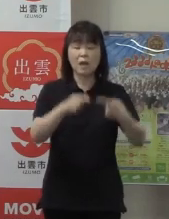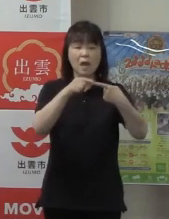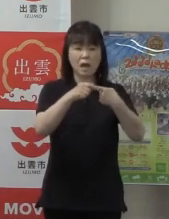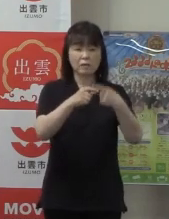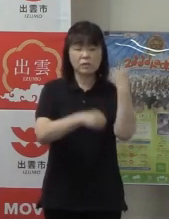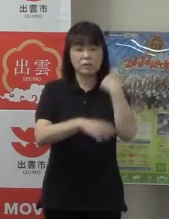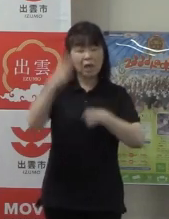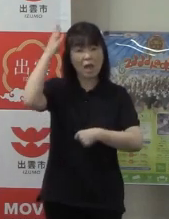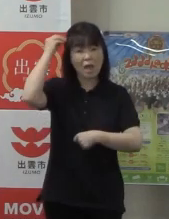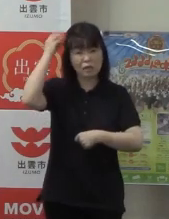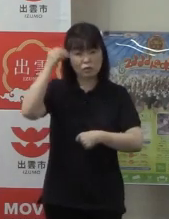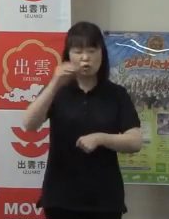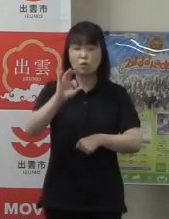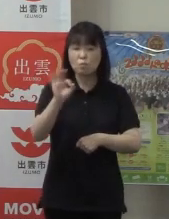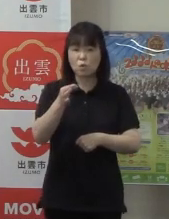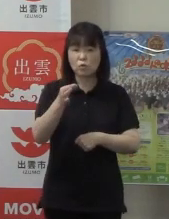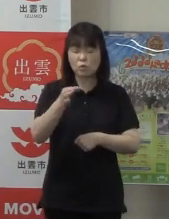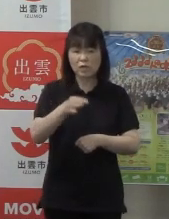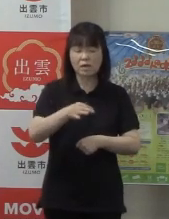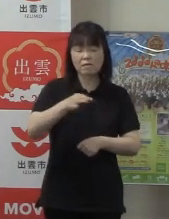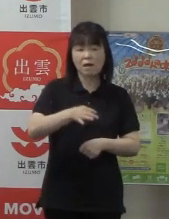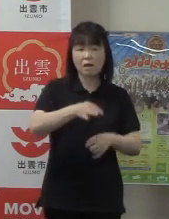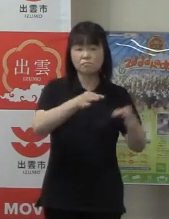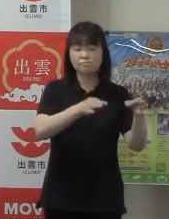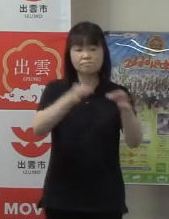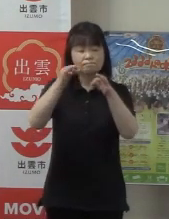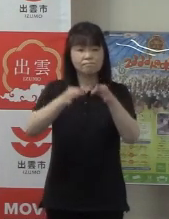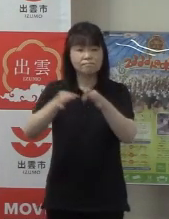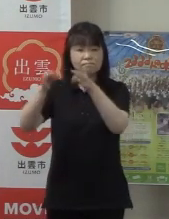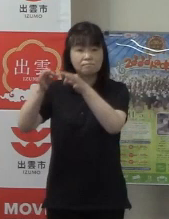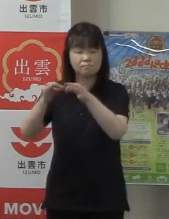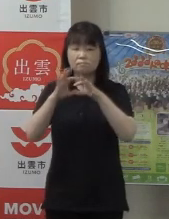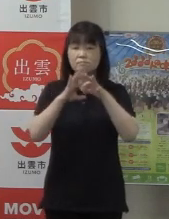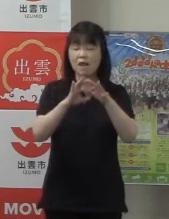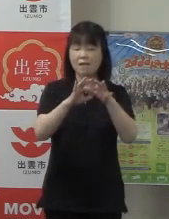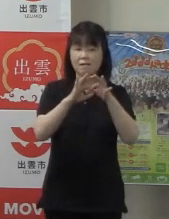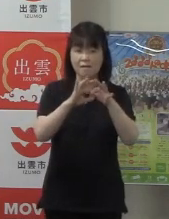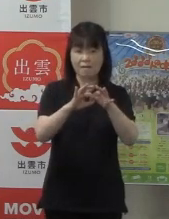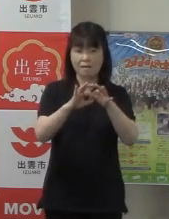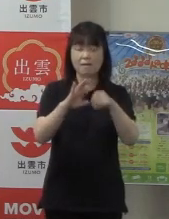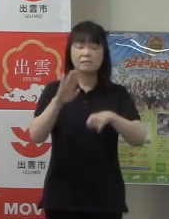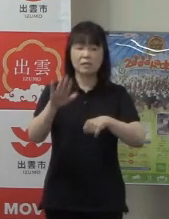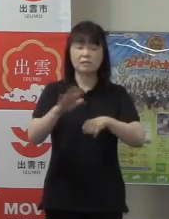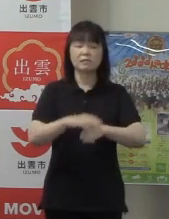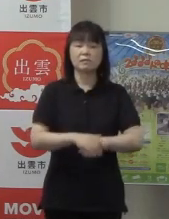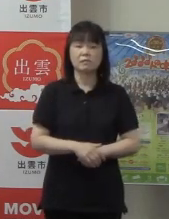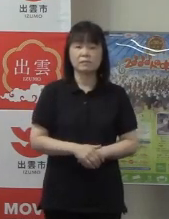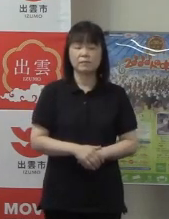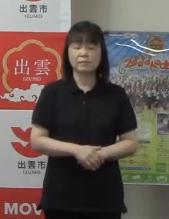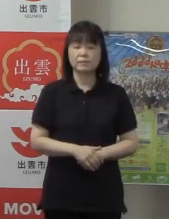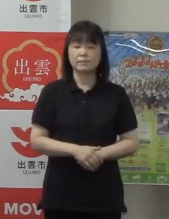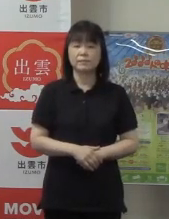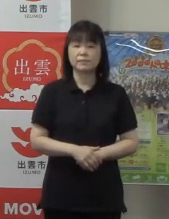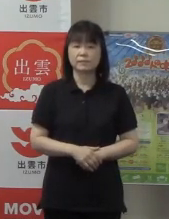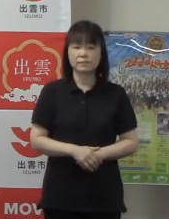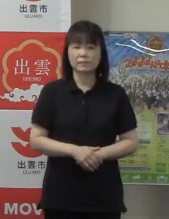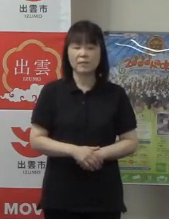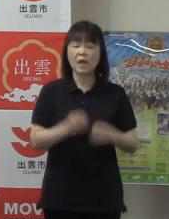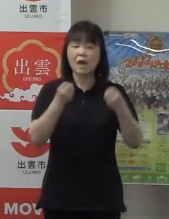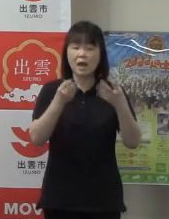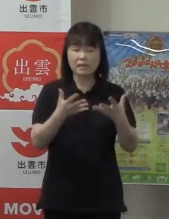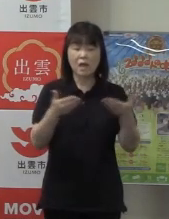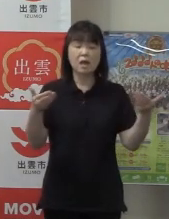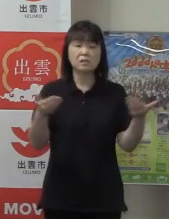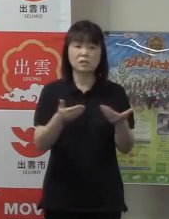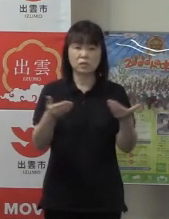格、物価高騰関連であります。まず一つ目に新規事業であり